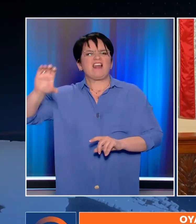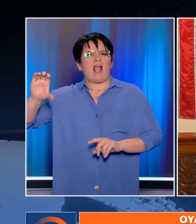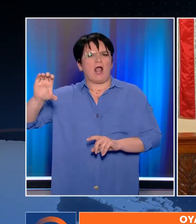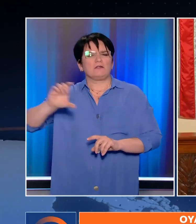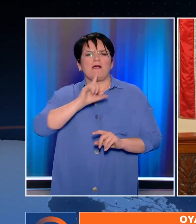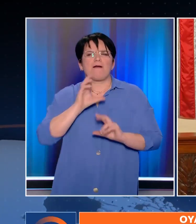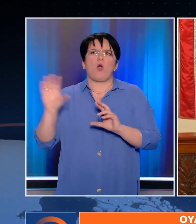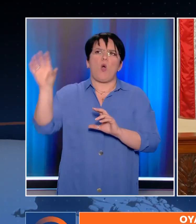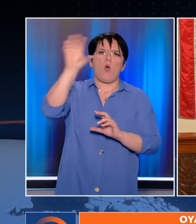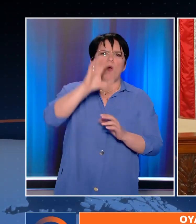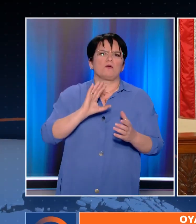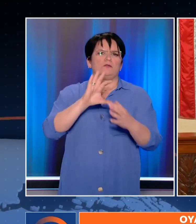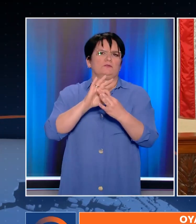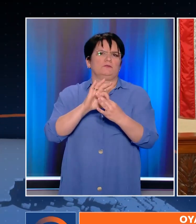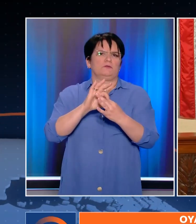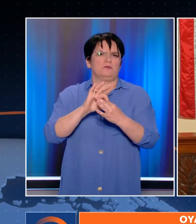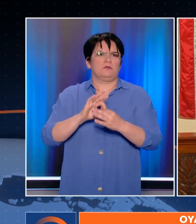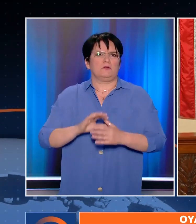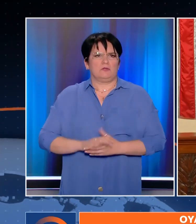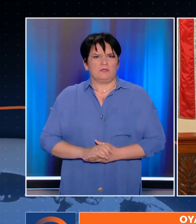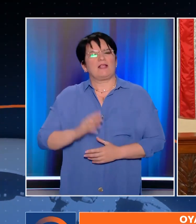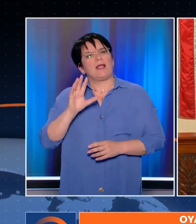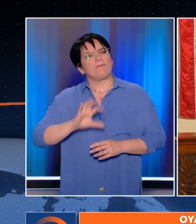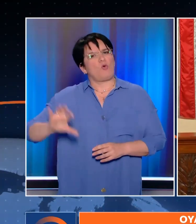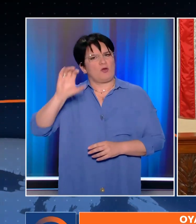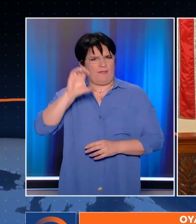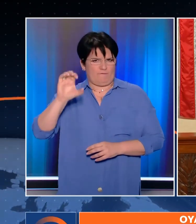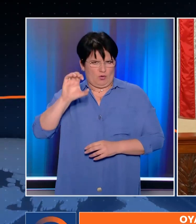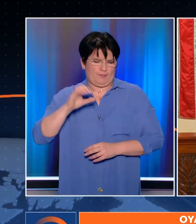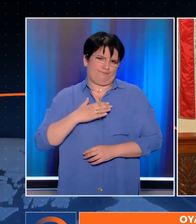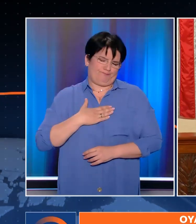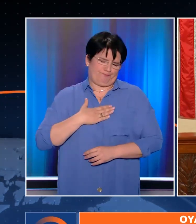βέβαια περαιτέρω και για την υπόλοιπη Ευρώπη.